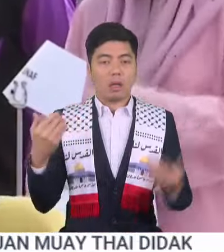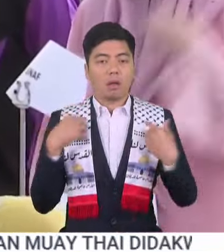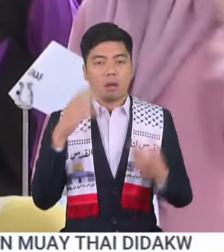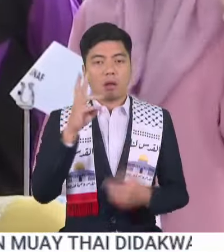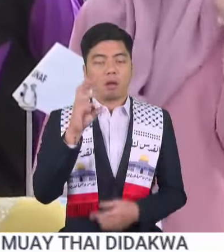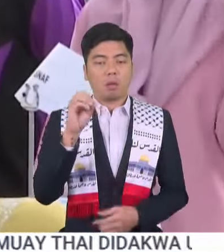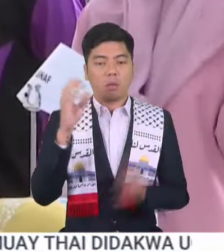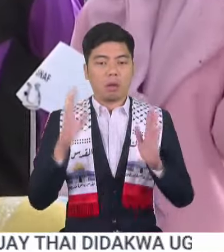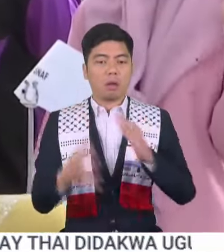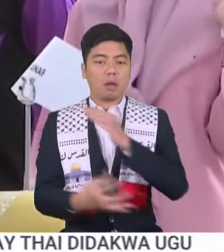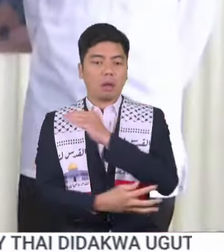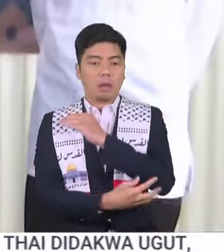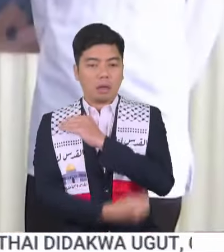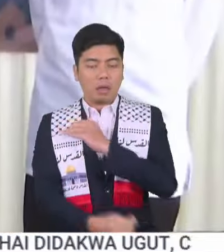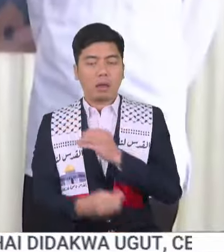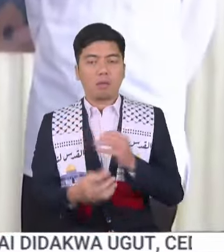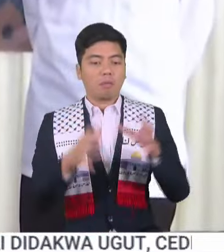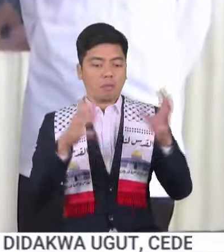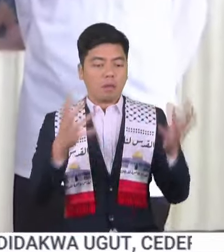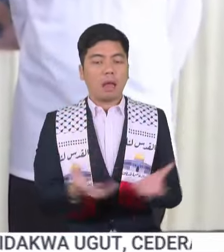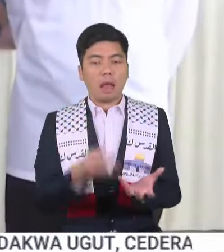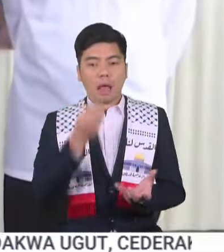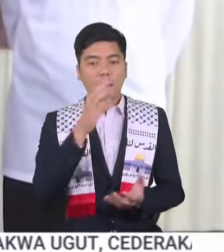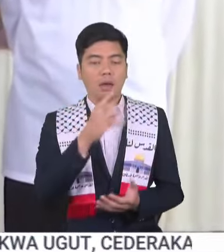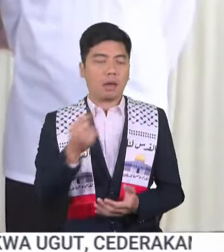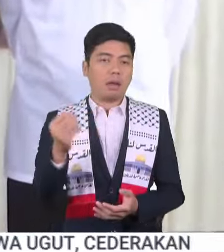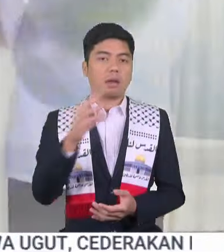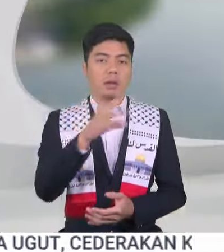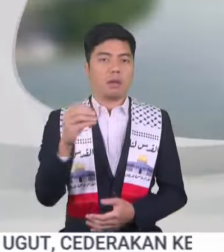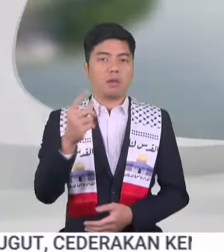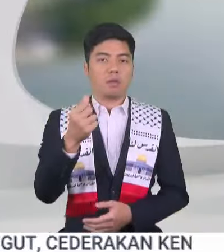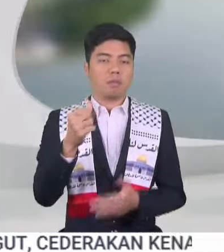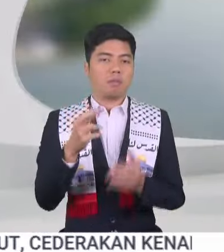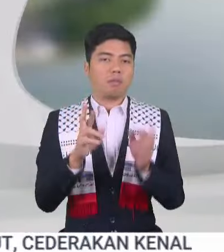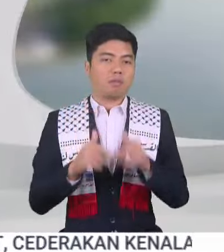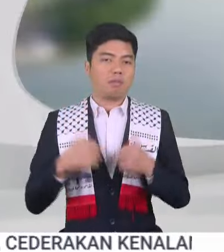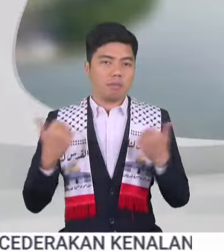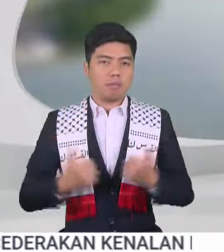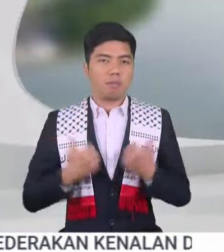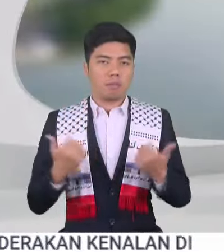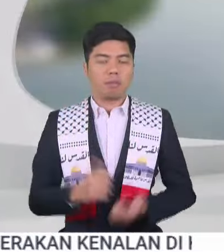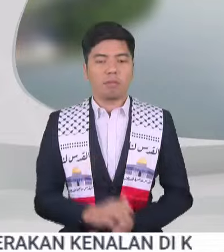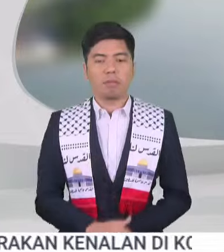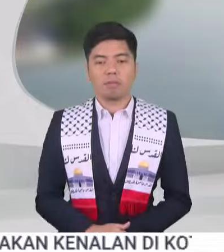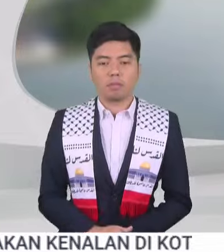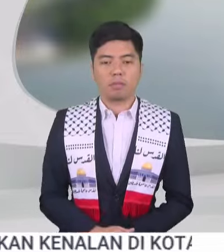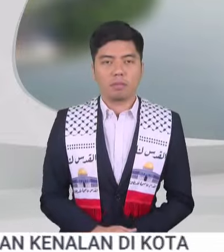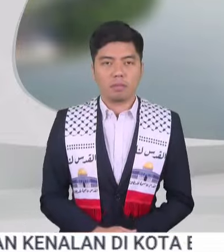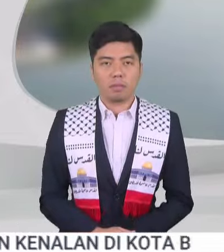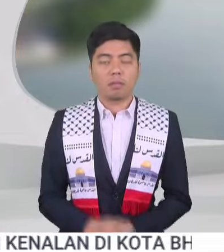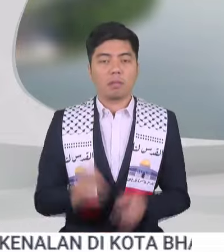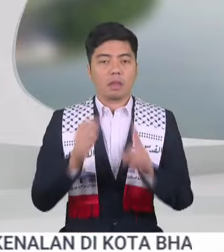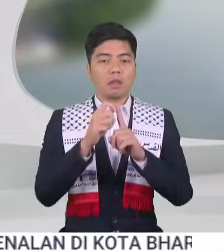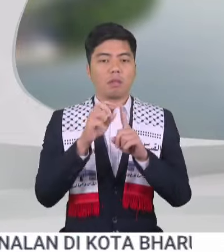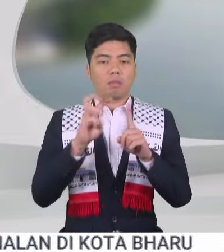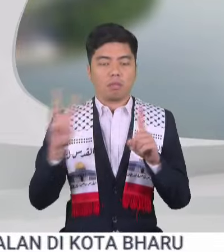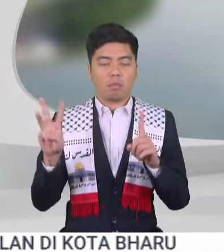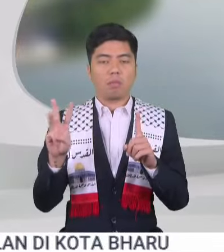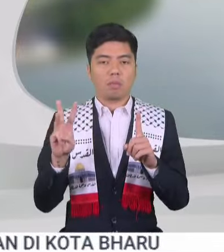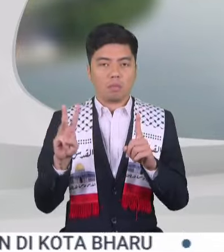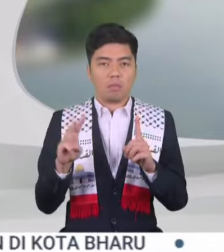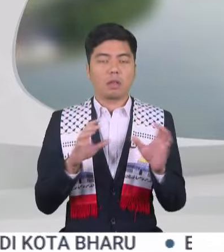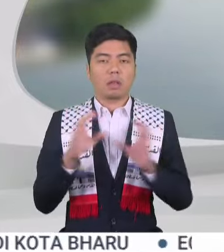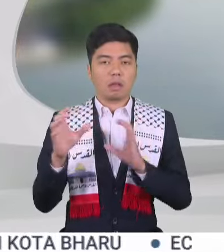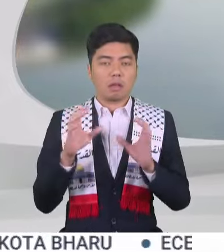asnaf menerima sumbangan bakul makanan dan duit raya. Sementara di Tawau, pembantu menteri kepada Ketua Menteri